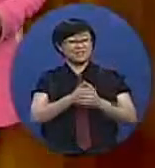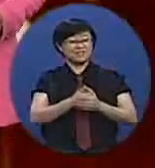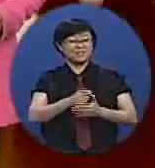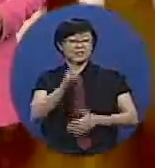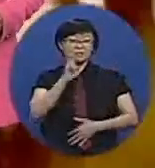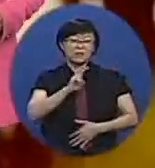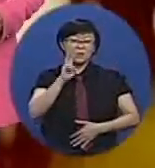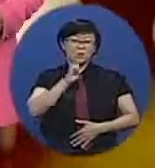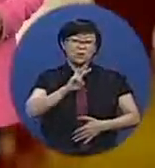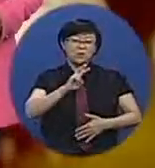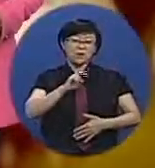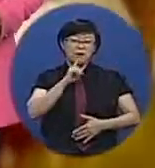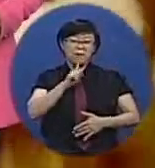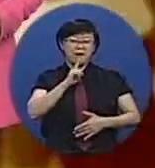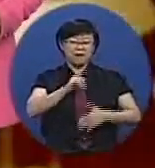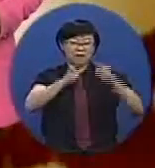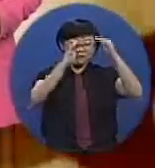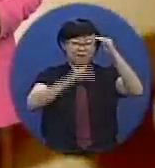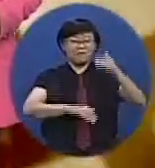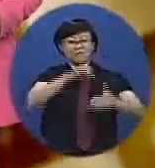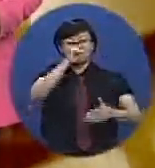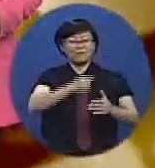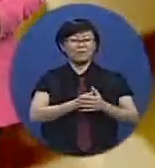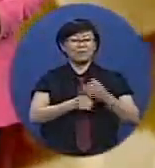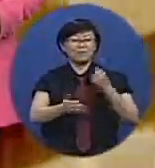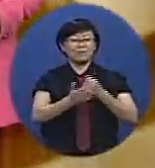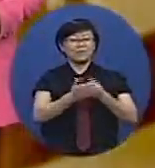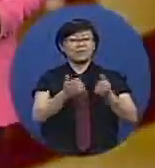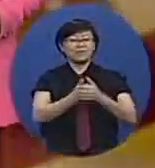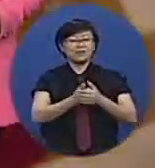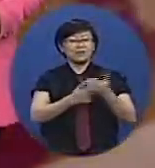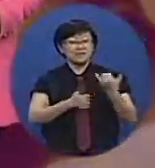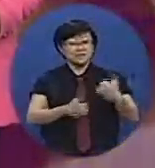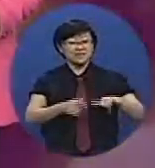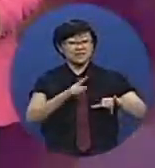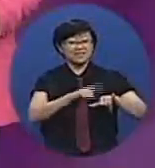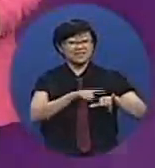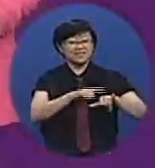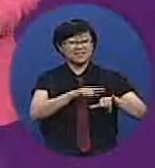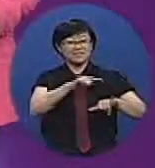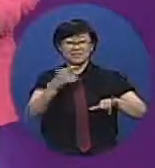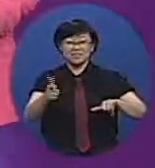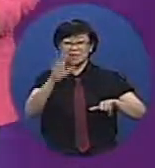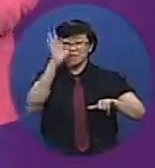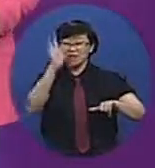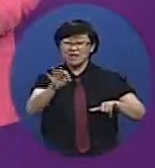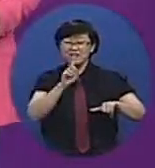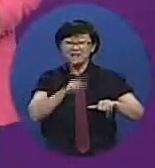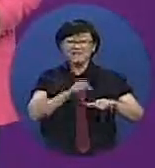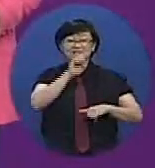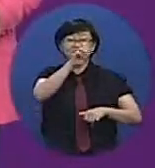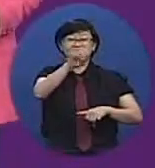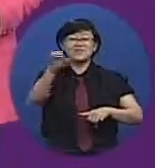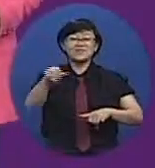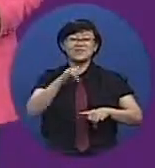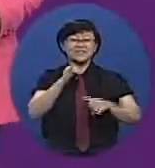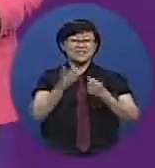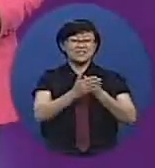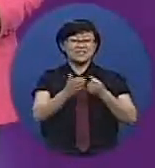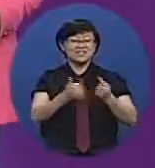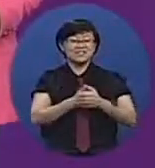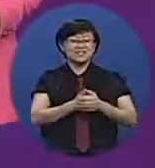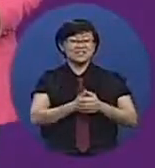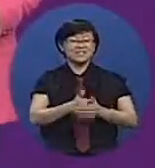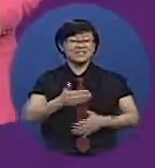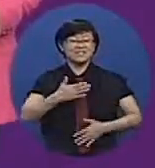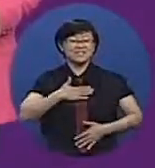가사가 노래가 참 좋아요. 맞아요. 네. 그래서 애기들 저 자식들 저녁에 보라 걸라고. 아, 네. 그렇지. 그래서